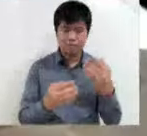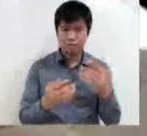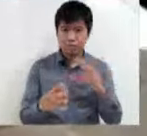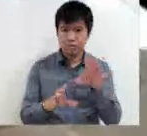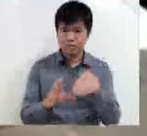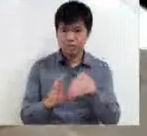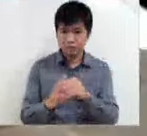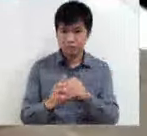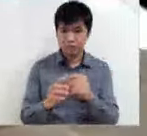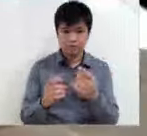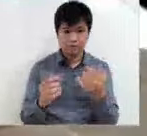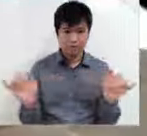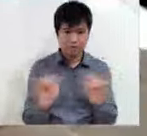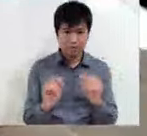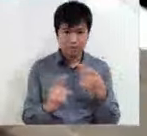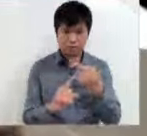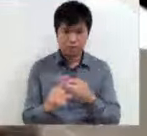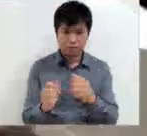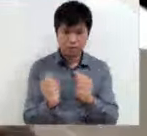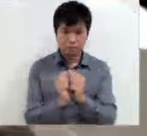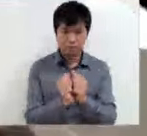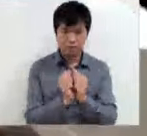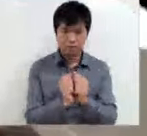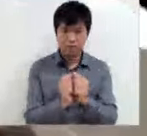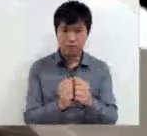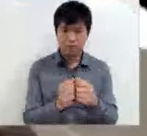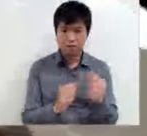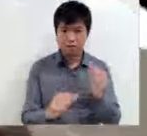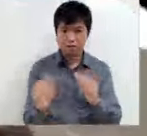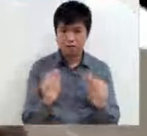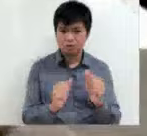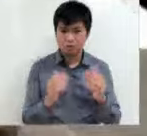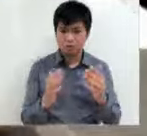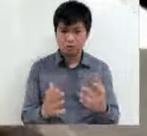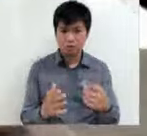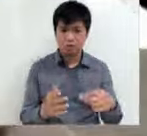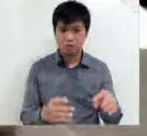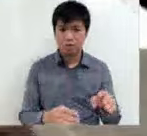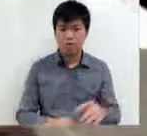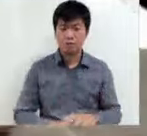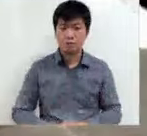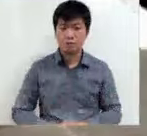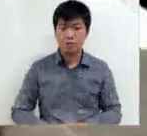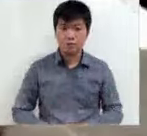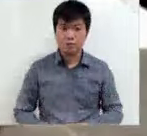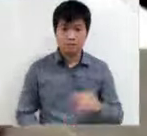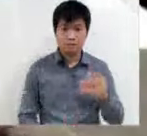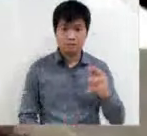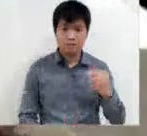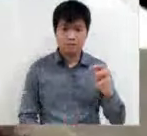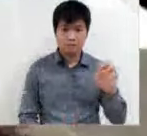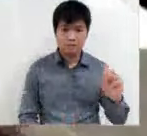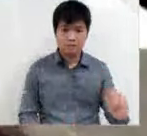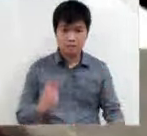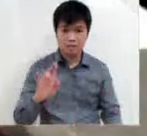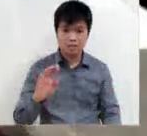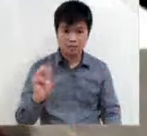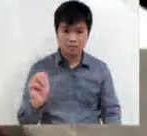ang iba pa niyang co-stars at co-Bangtan boys na sina Jimin, RM at